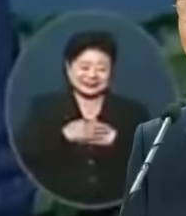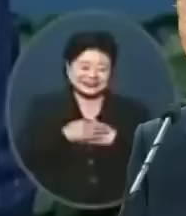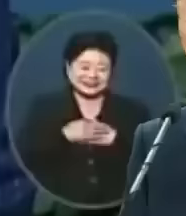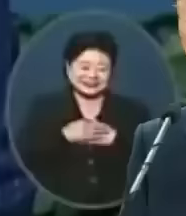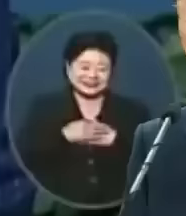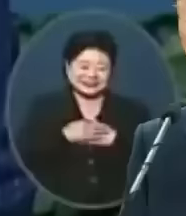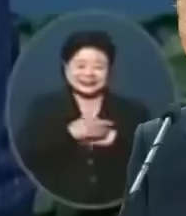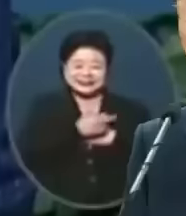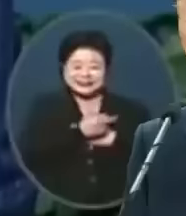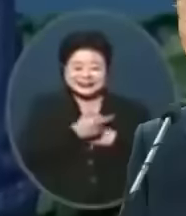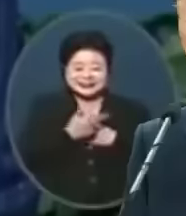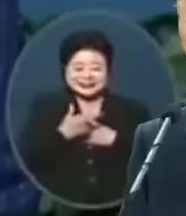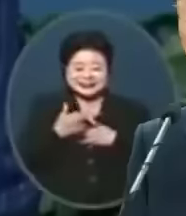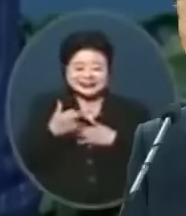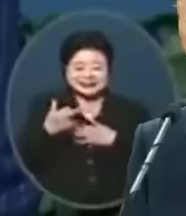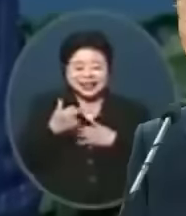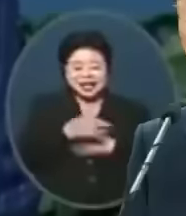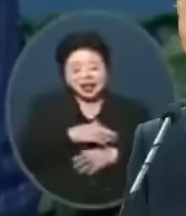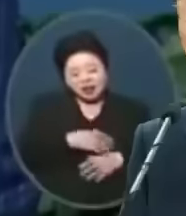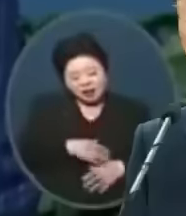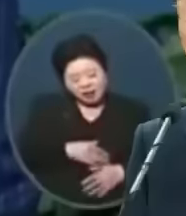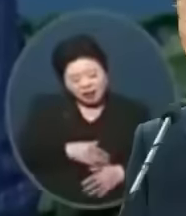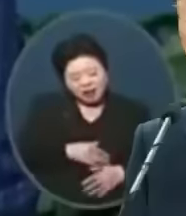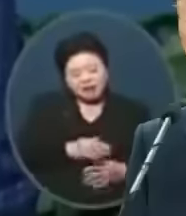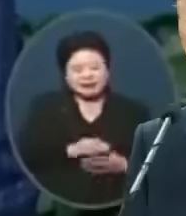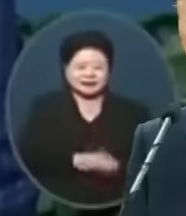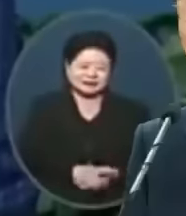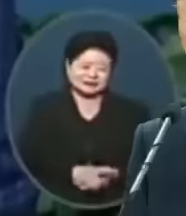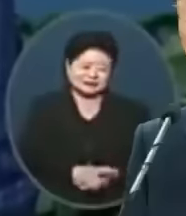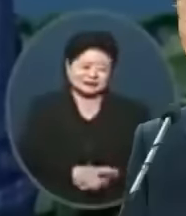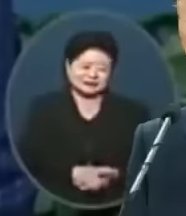힘이 없고 연약합니다.